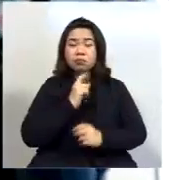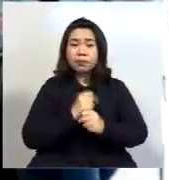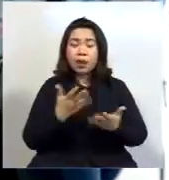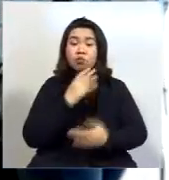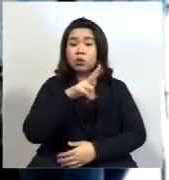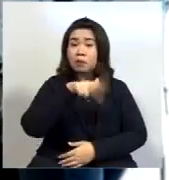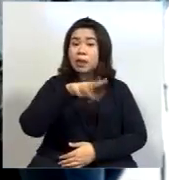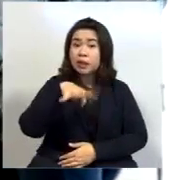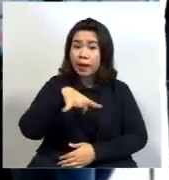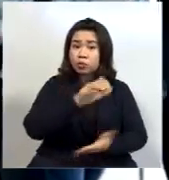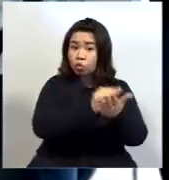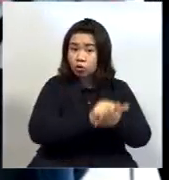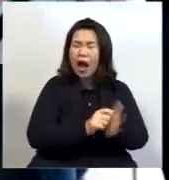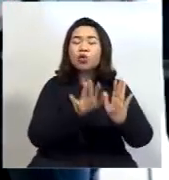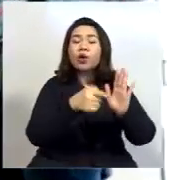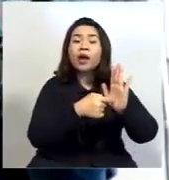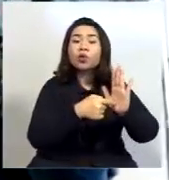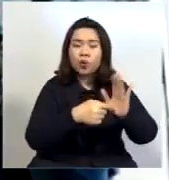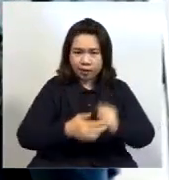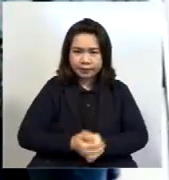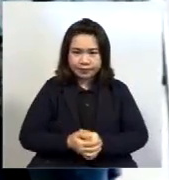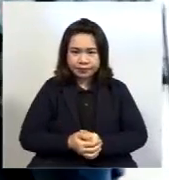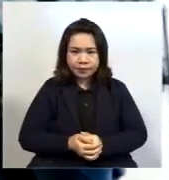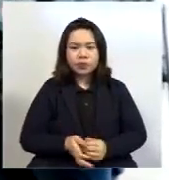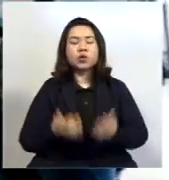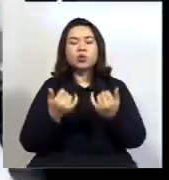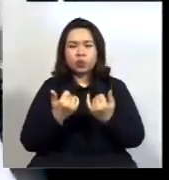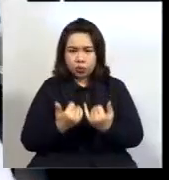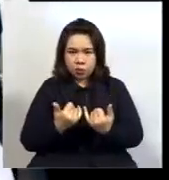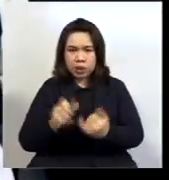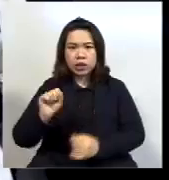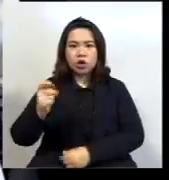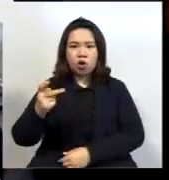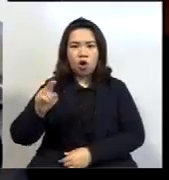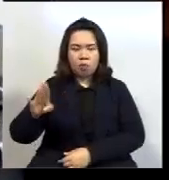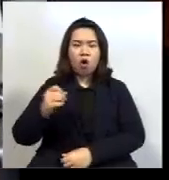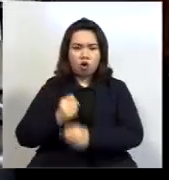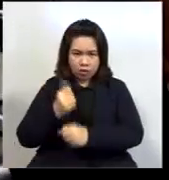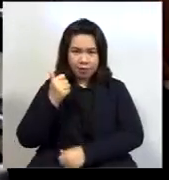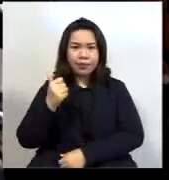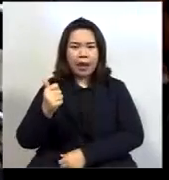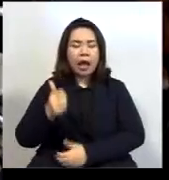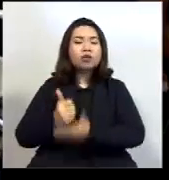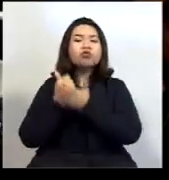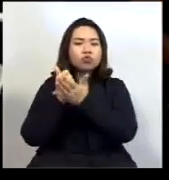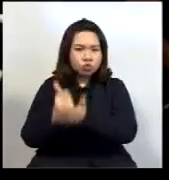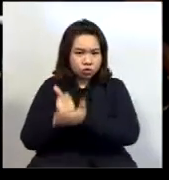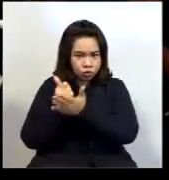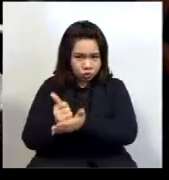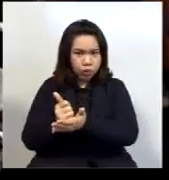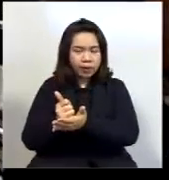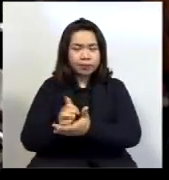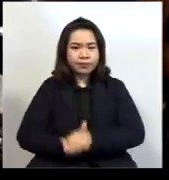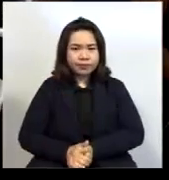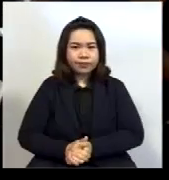ามา 3,000 4,000 คันอันนี้ยกตัวอย่างเฉยๆนะคะซึ่งประเด็นนี้เนี่ยทางสคบสามารถที่จะเข้ามาดำเนินการให้กับผู้บริโภ